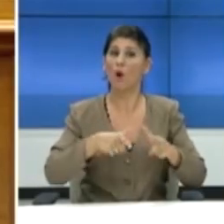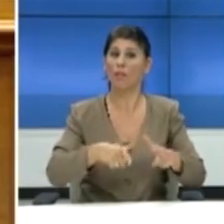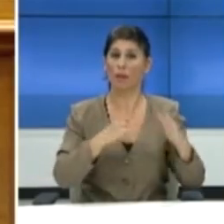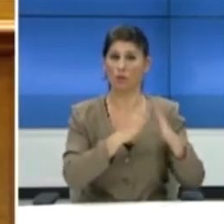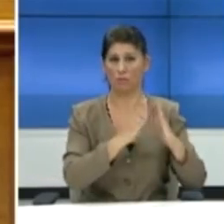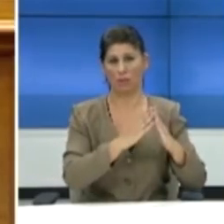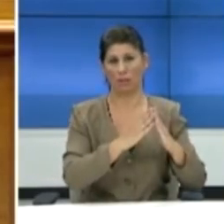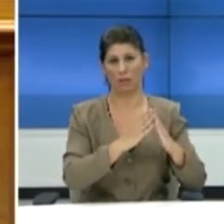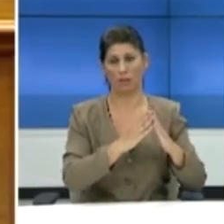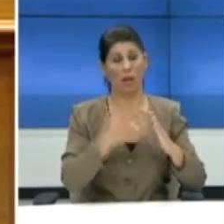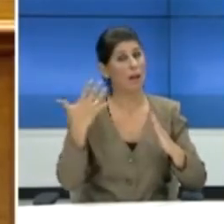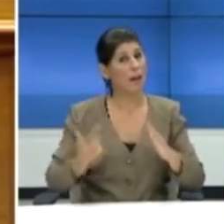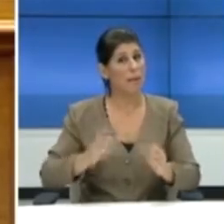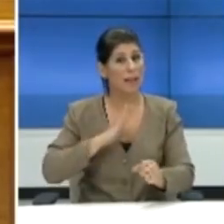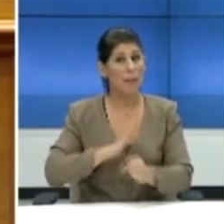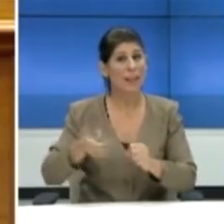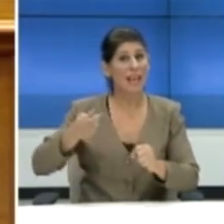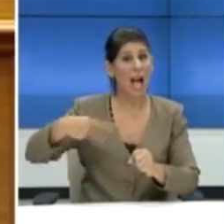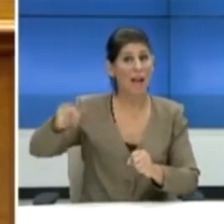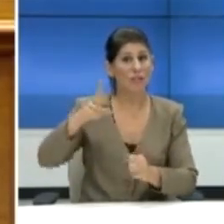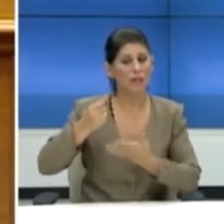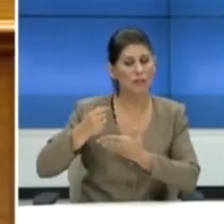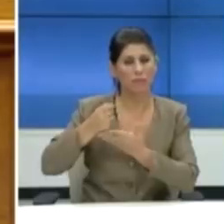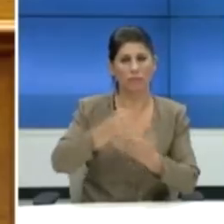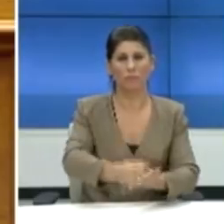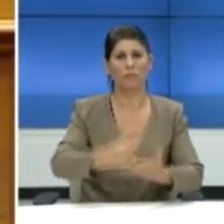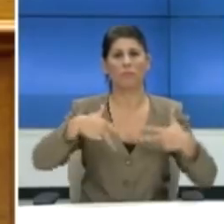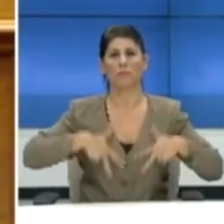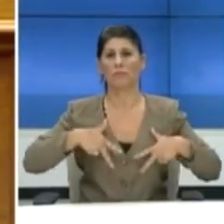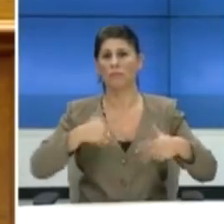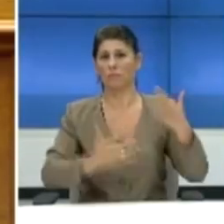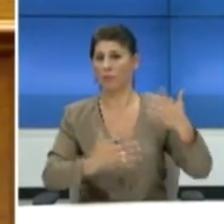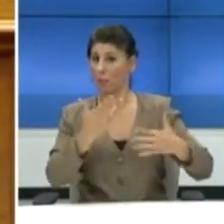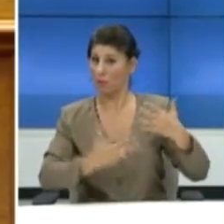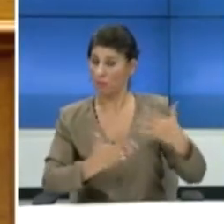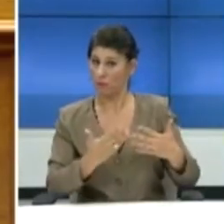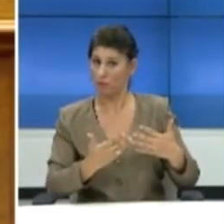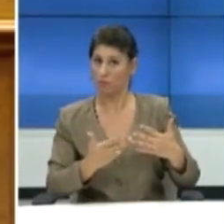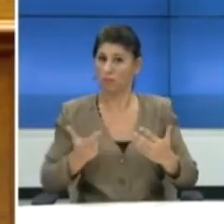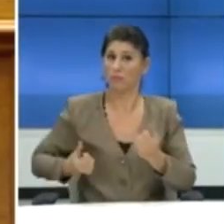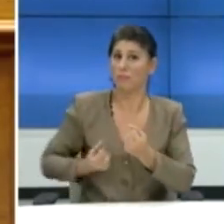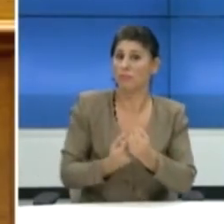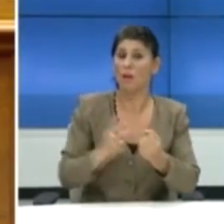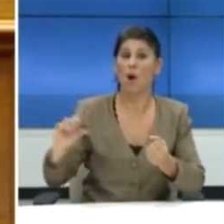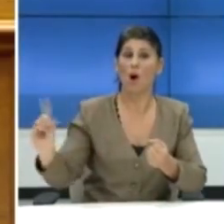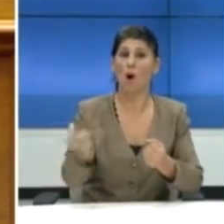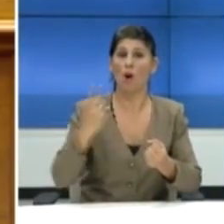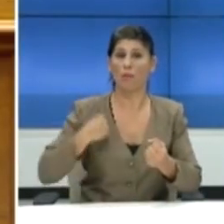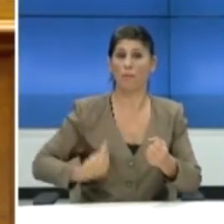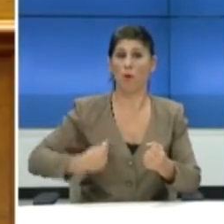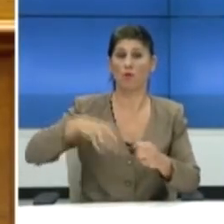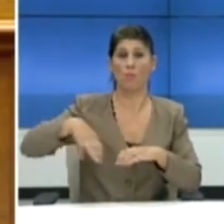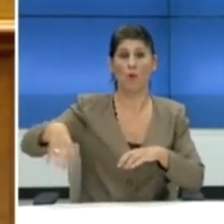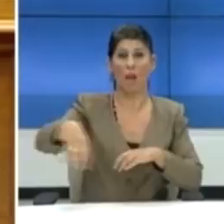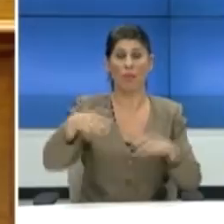Να υπάρξει επαρκής αύξηση χρηματοδότησης από τον κρατικό προϋπολογισμό για τη στήριξη όλων των δημοσίων